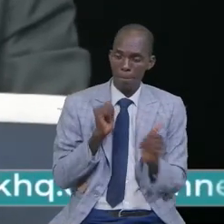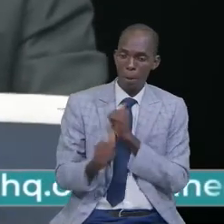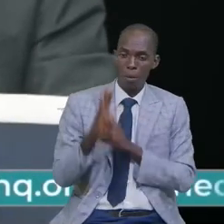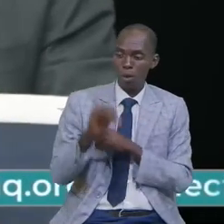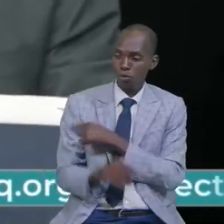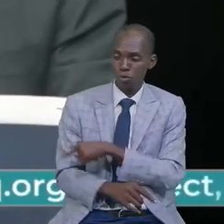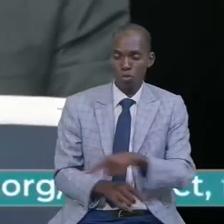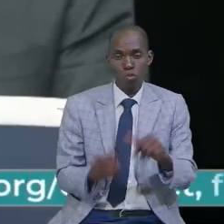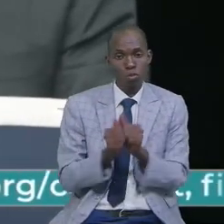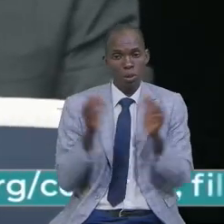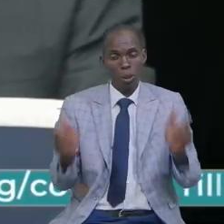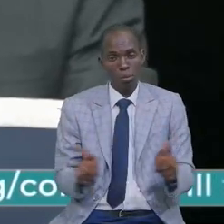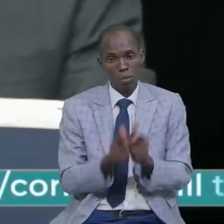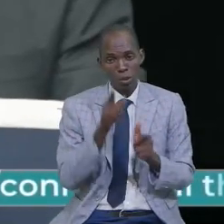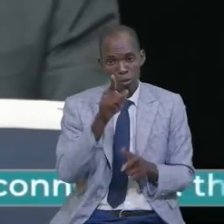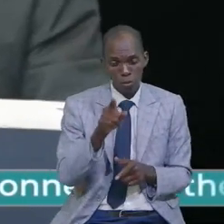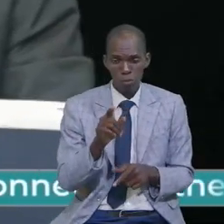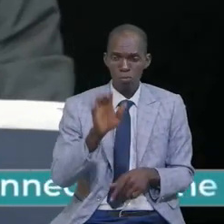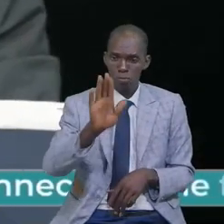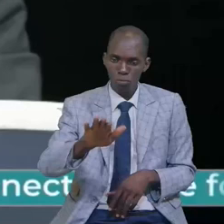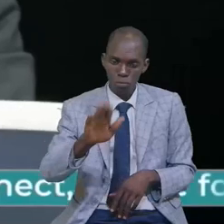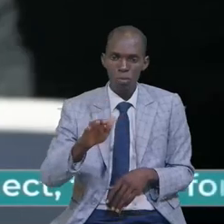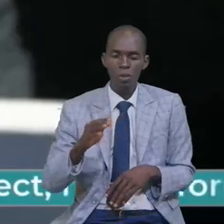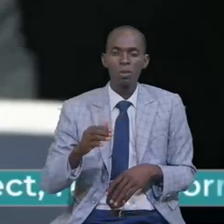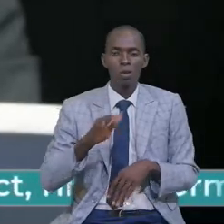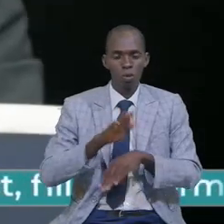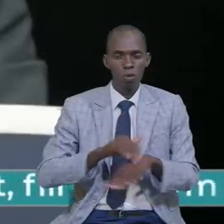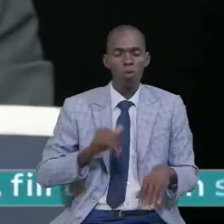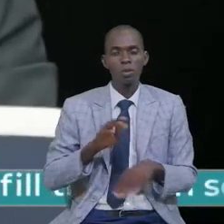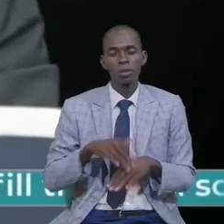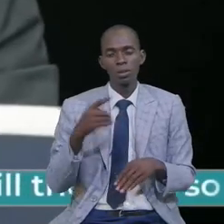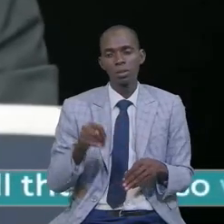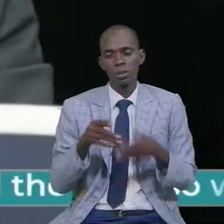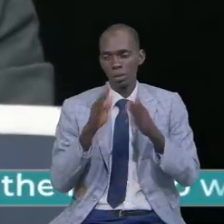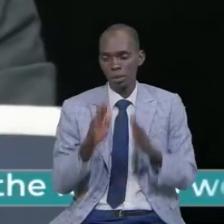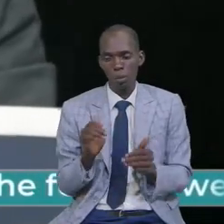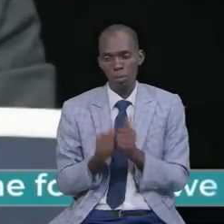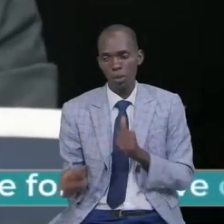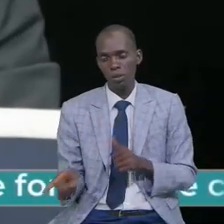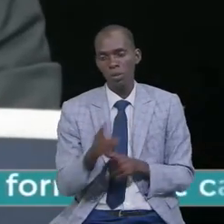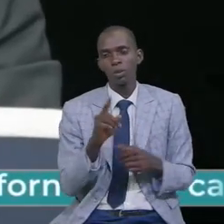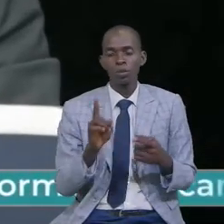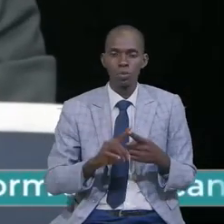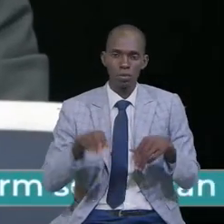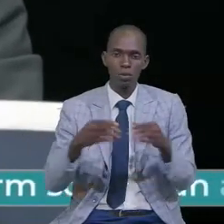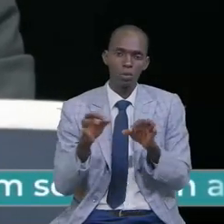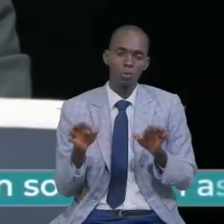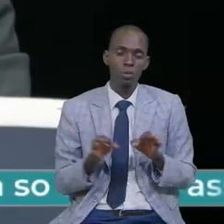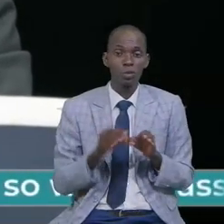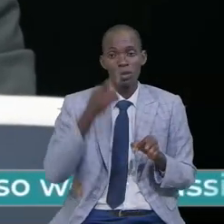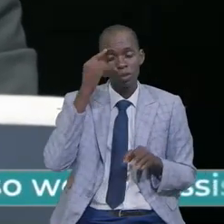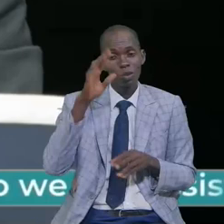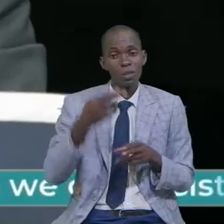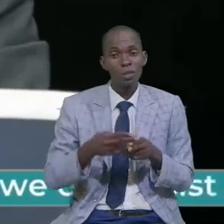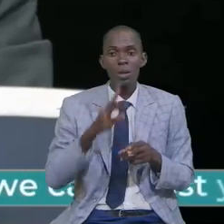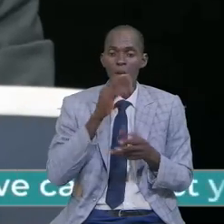pour nous de nous occuper de ceux-là qui ont donné leur vie au Seigneur ce soir. Félicitations à vous. Les anges se